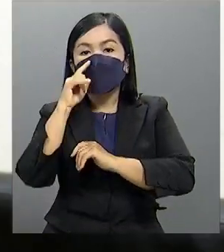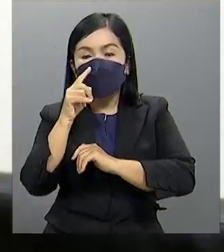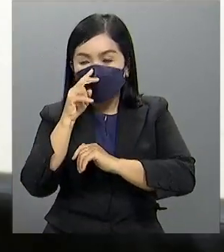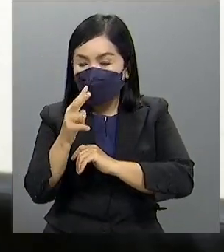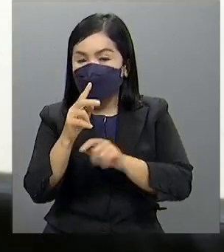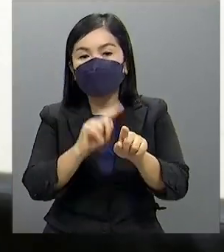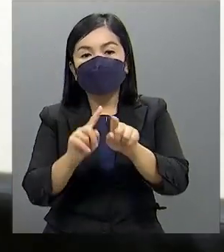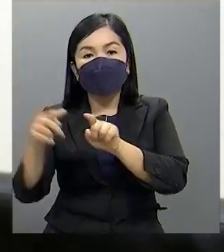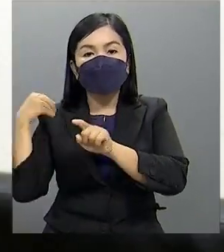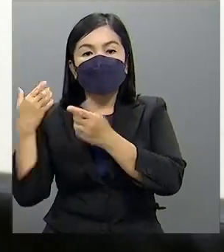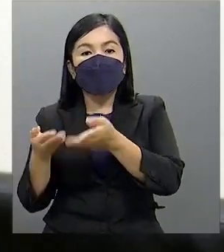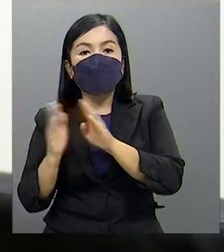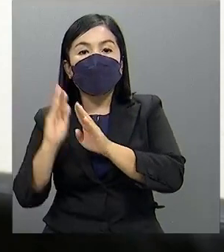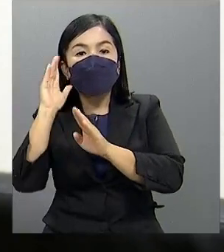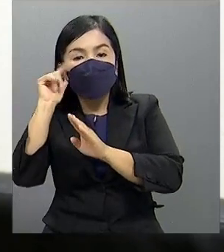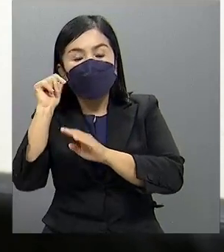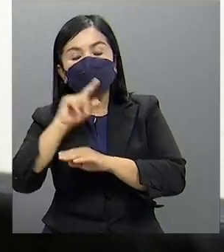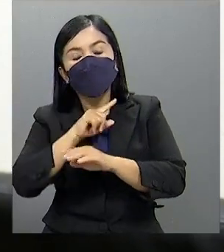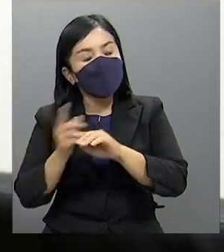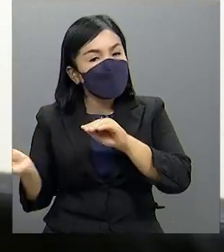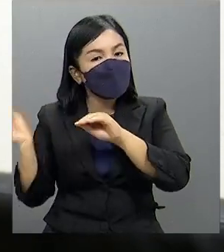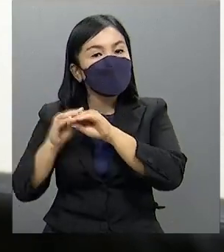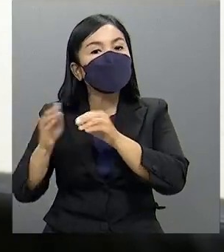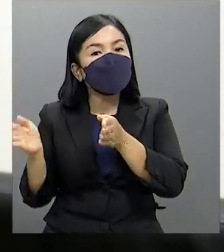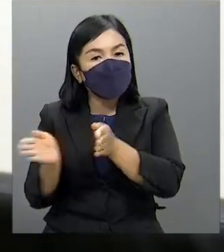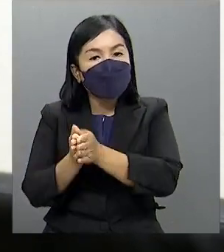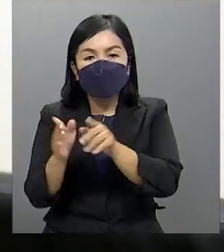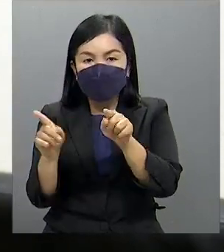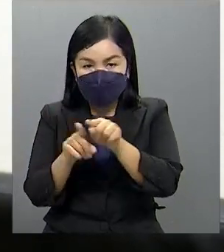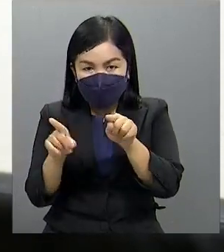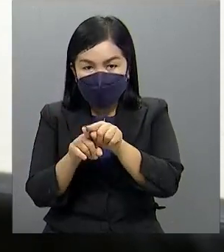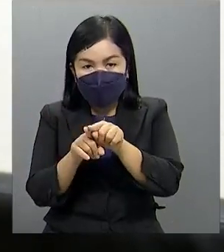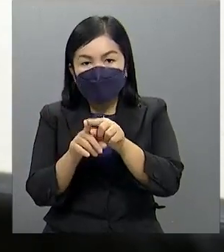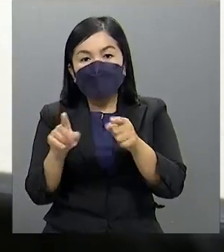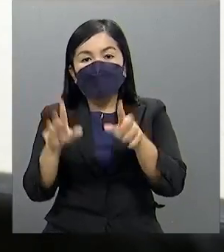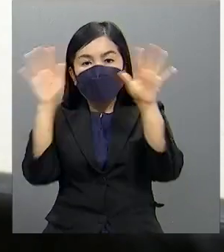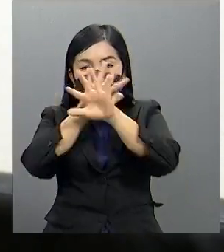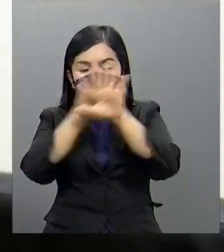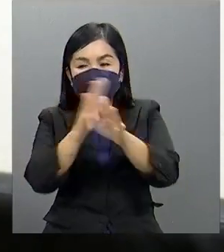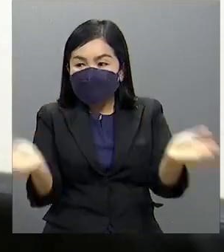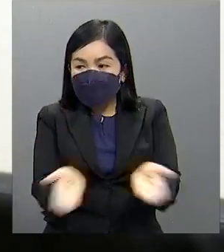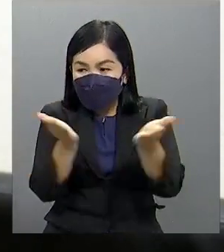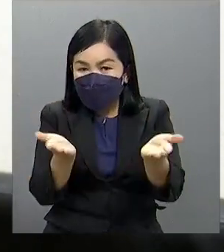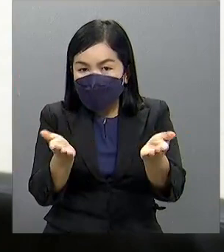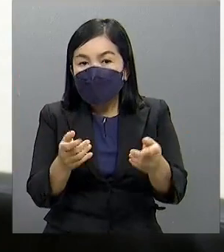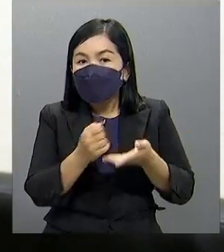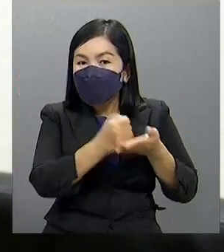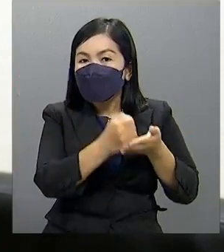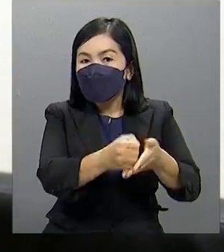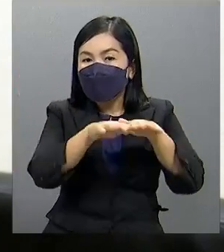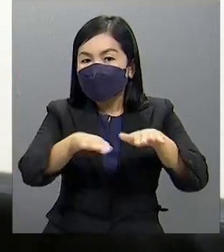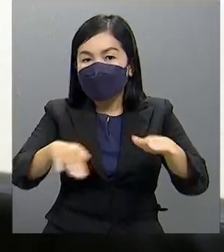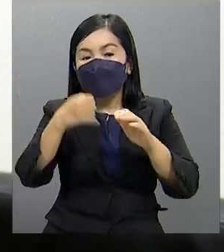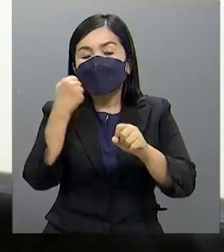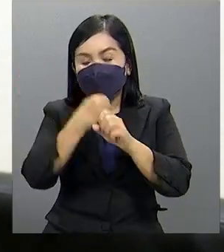ยังไงก็ต้องรับผิดเพิ่มไปด้วยนะครับถ้าตัวเองเนี่ยนะครับเป็นผู้ใช้ผู้สนับสนุนหรือเป็นตัวการร่วมกันทำความผิดกับเด็กอันนี้ตามกฎหมายก็มีความผิดด้วย